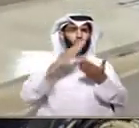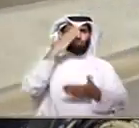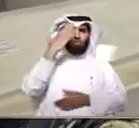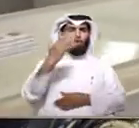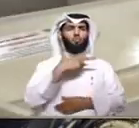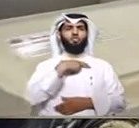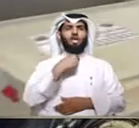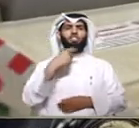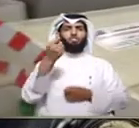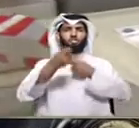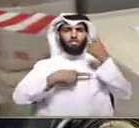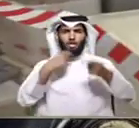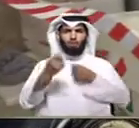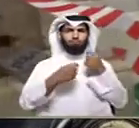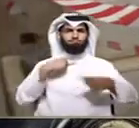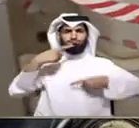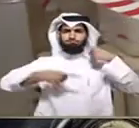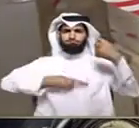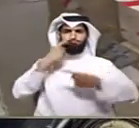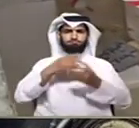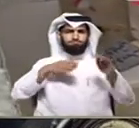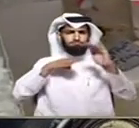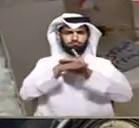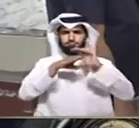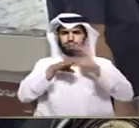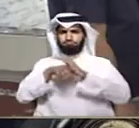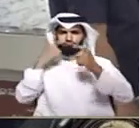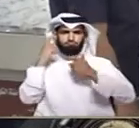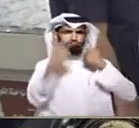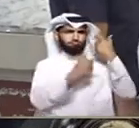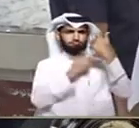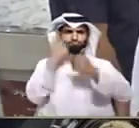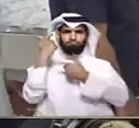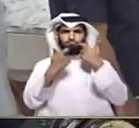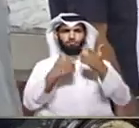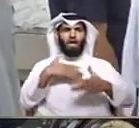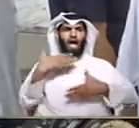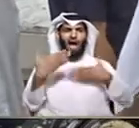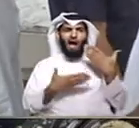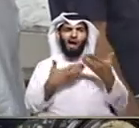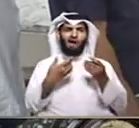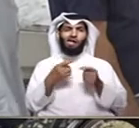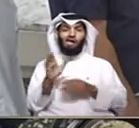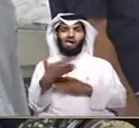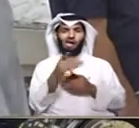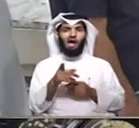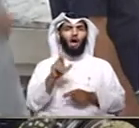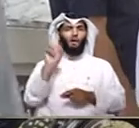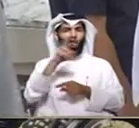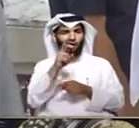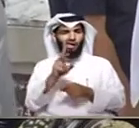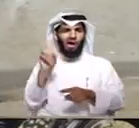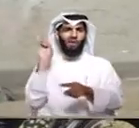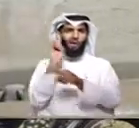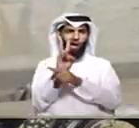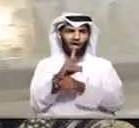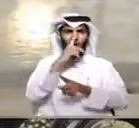والصناعة مستمرة في حملاتها التفتيشية للحد من أي ممارسات ومخالفات وأعمال